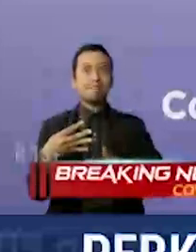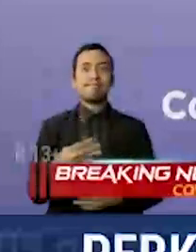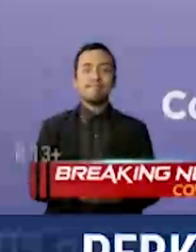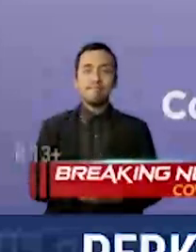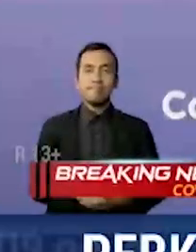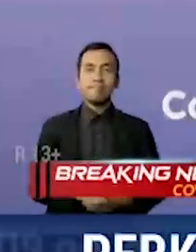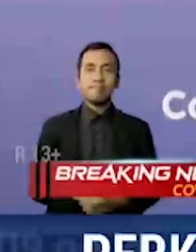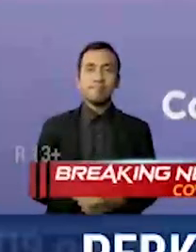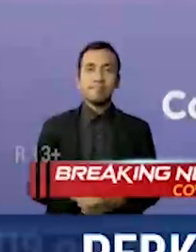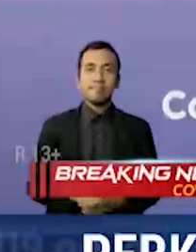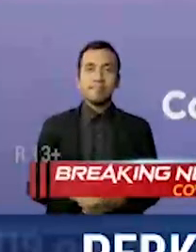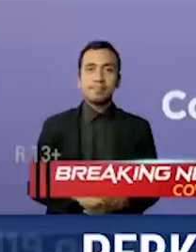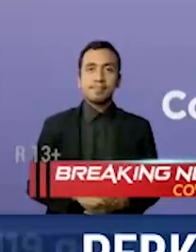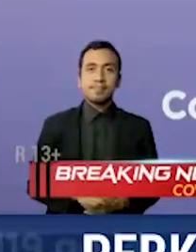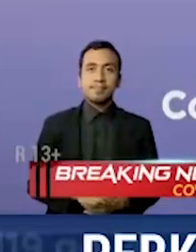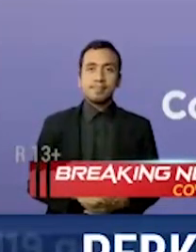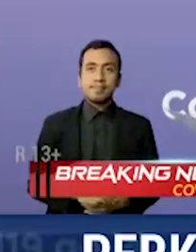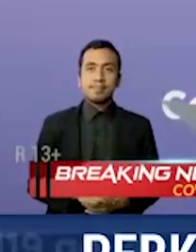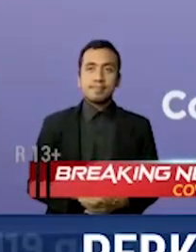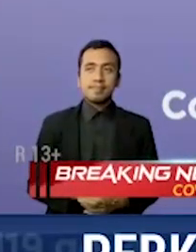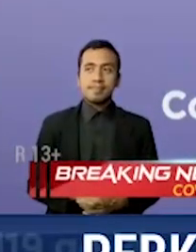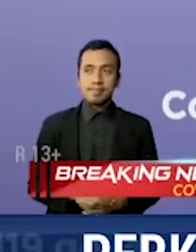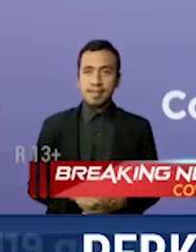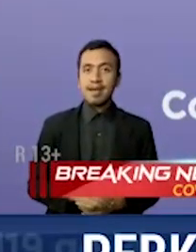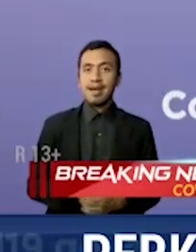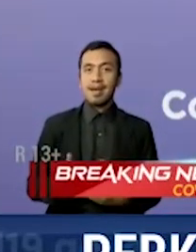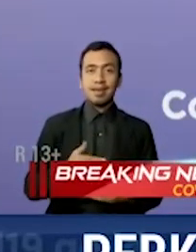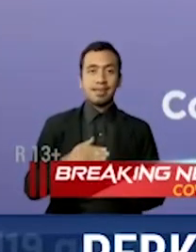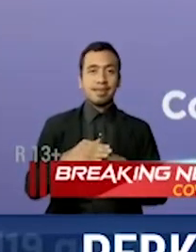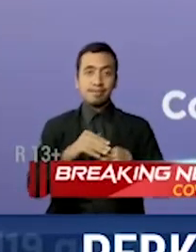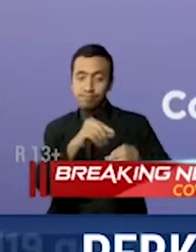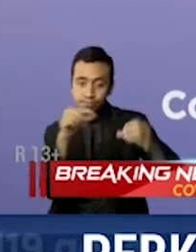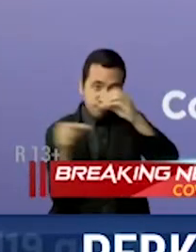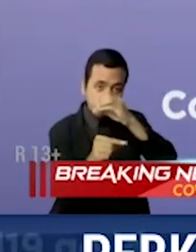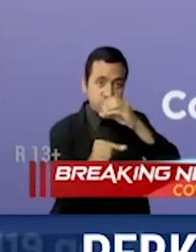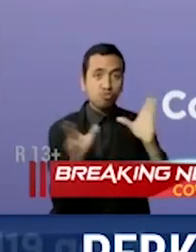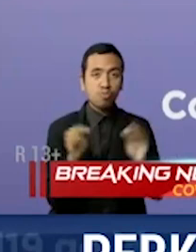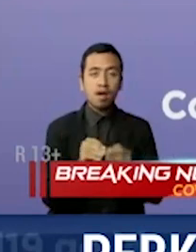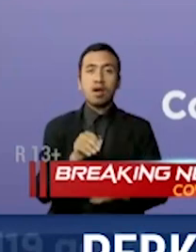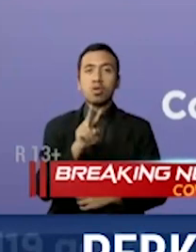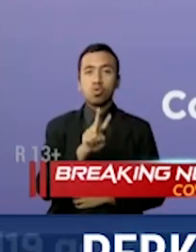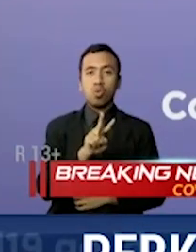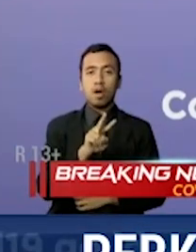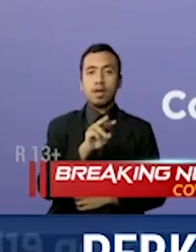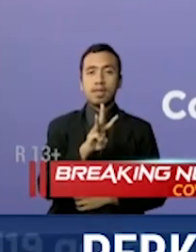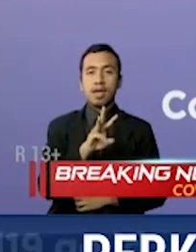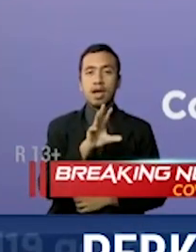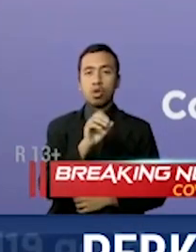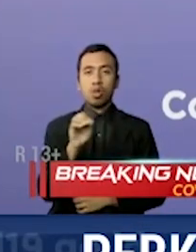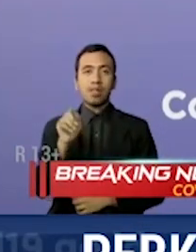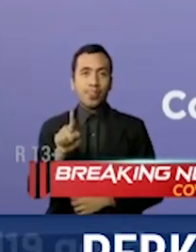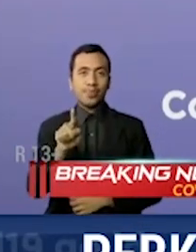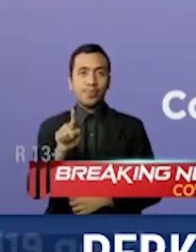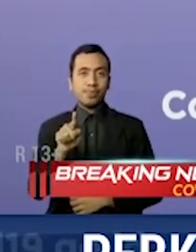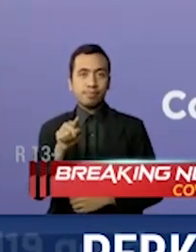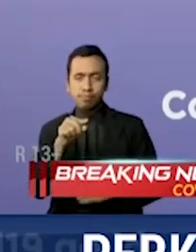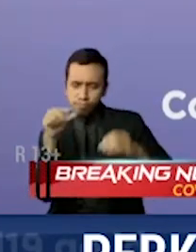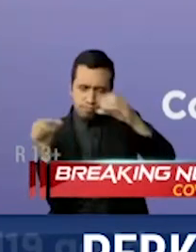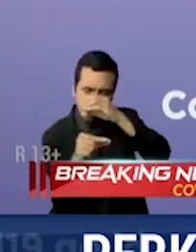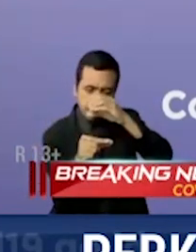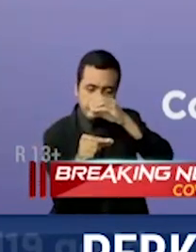Hai hari ini kita telah melakukan pemeriksaan spesimen sebanyak 23001 spesimen